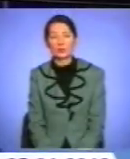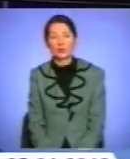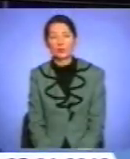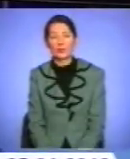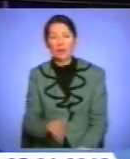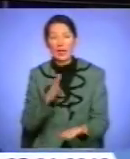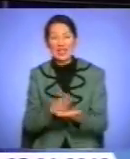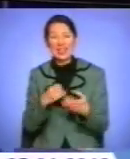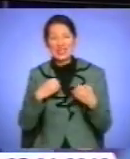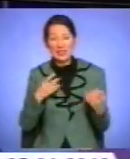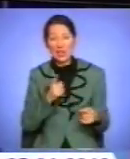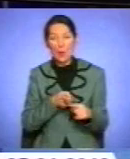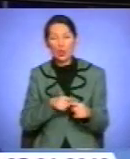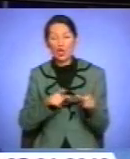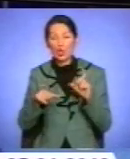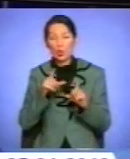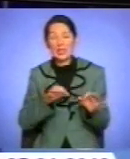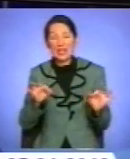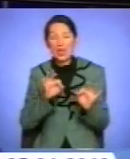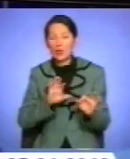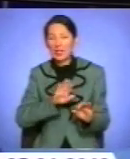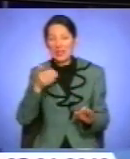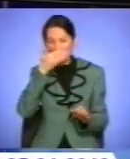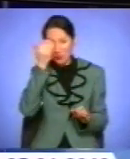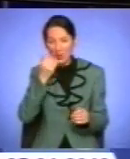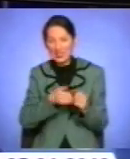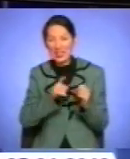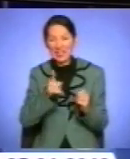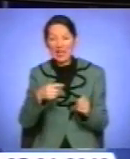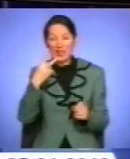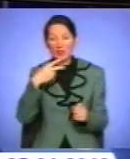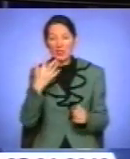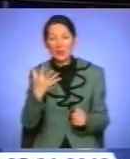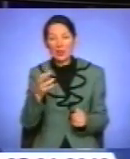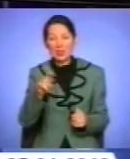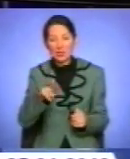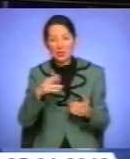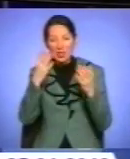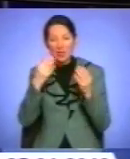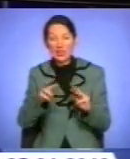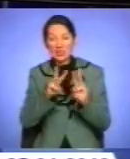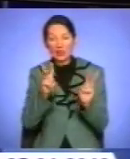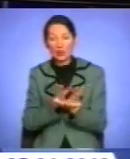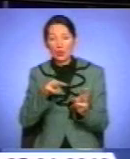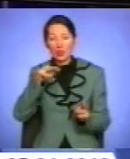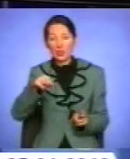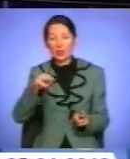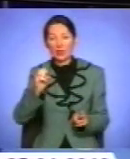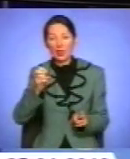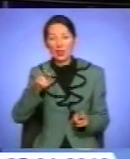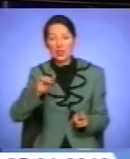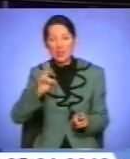Є свята, про які студенти ніколи не забувають. Серед них 25 січня – День Святої Тетяни, покровительки